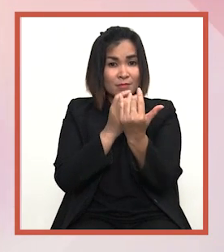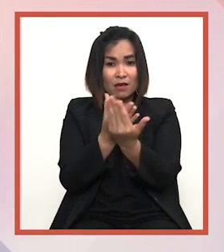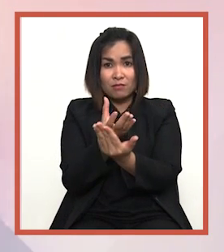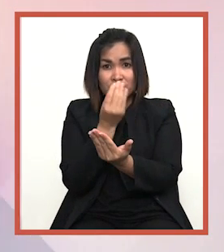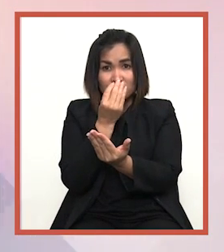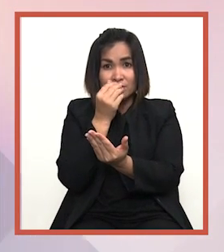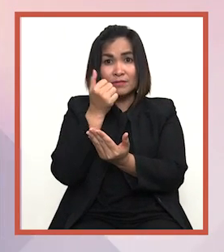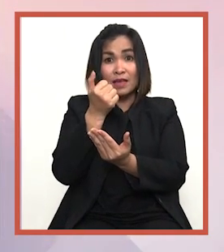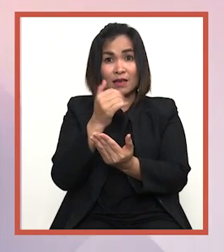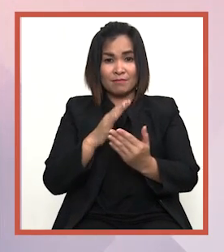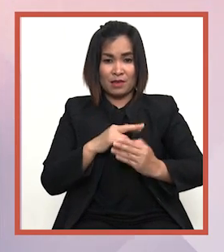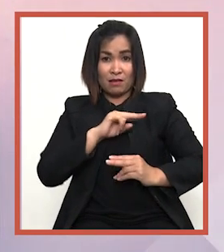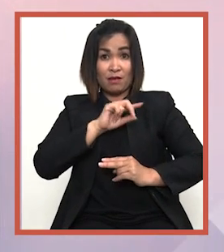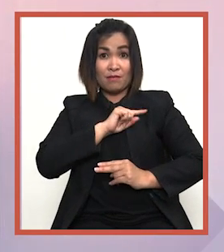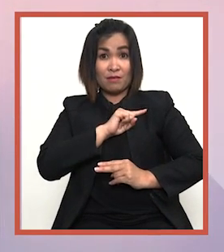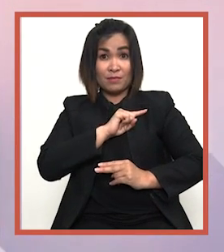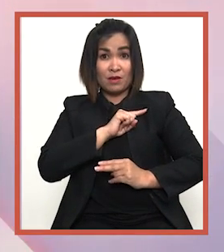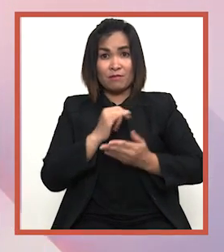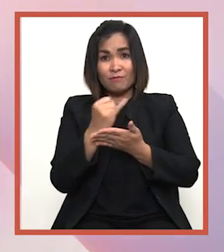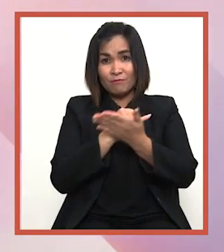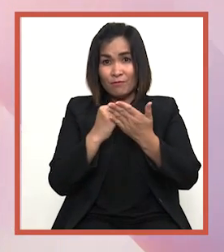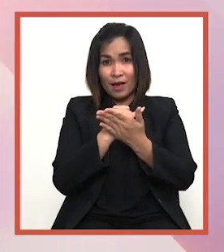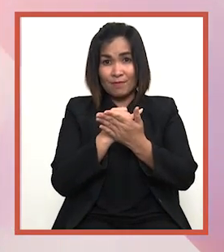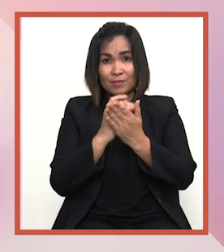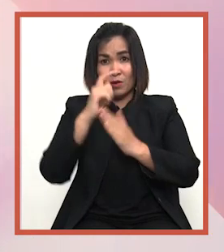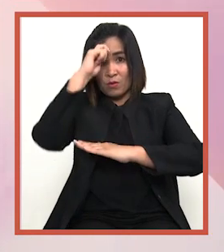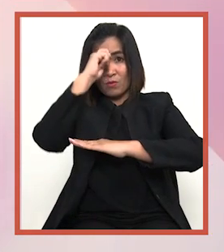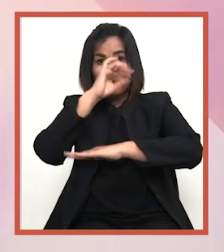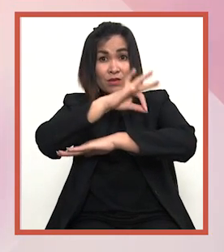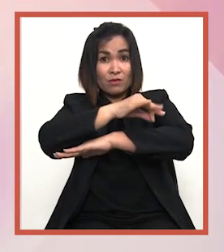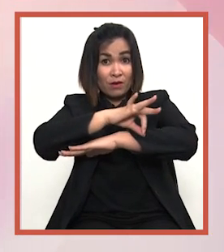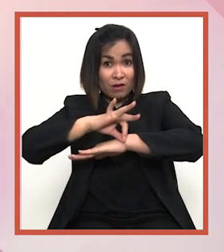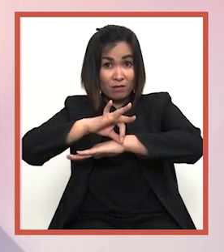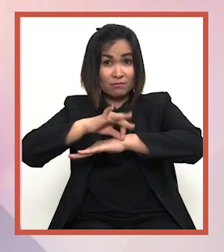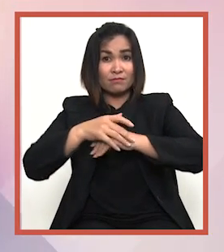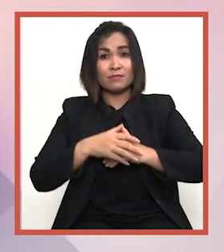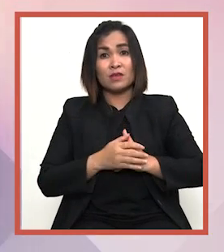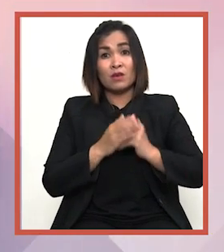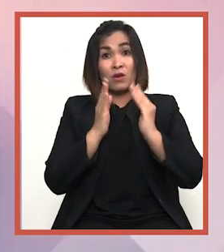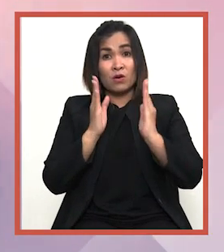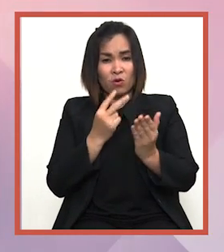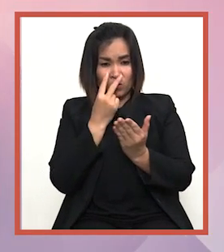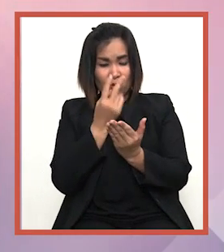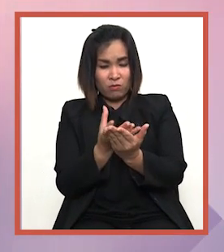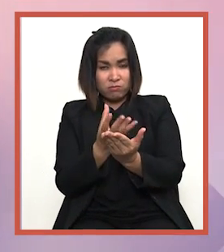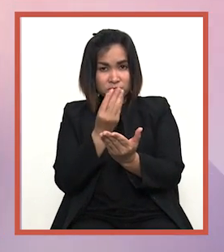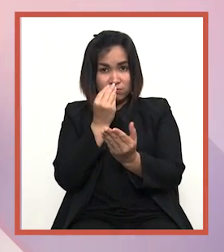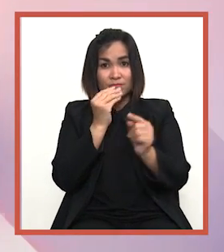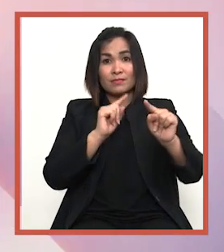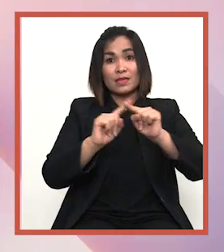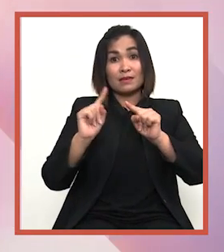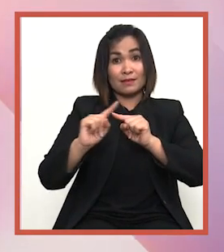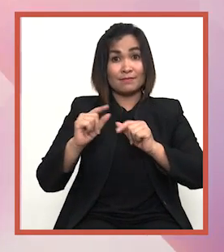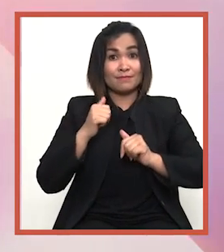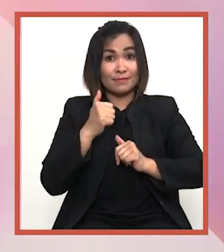ระหว่างตัวผู้เขียนแบบนะครับนะตัววิศวกรกับตัวผู้อ่านแบบนะครับหรือว่าตัว